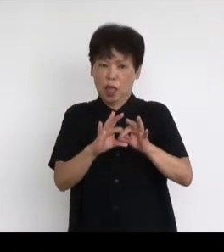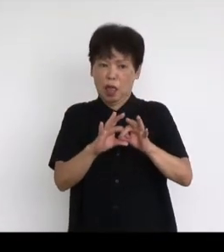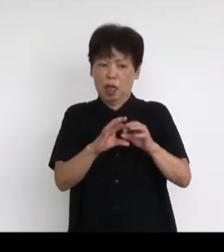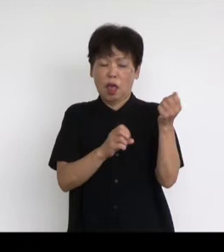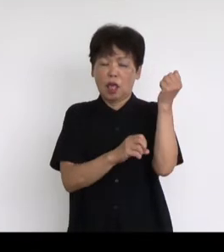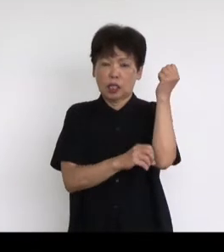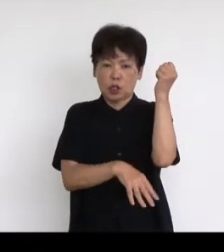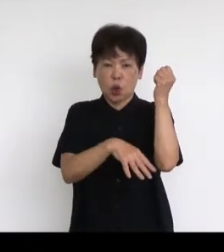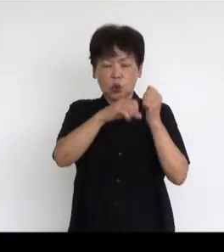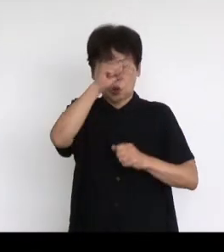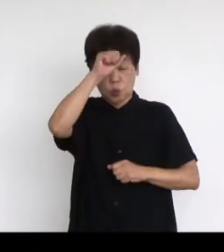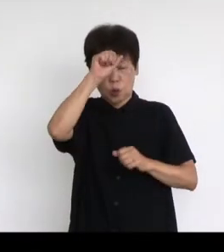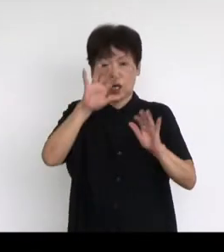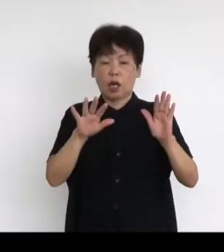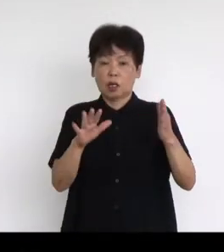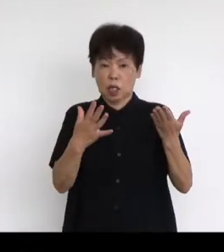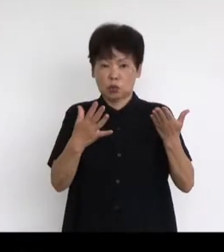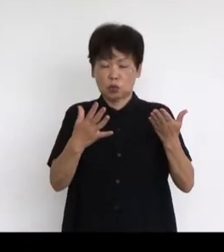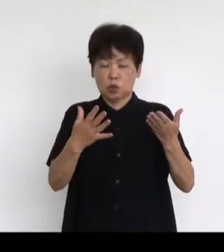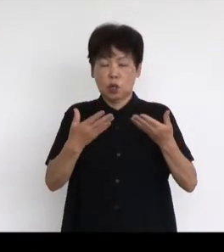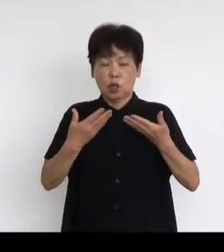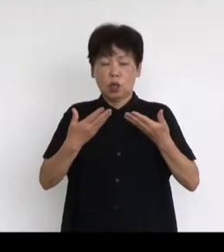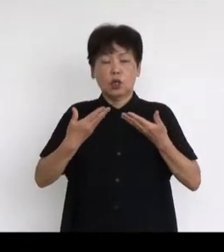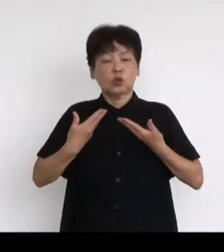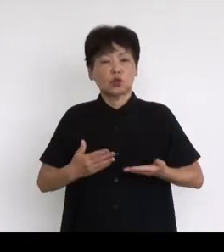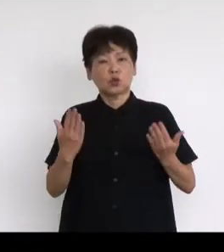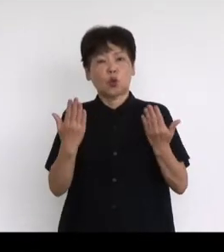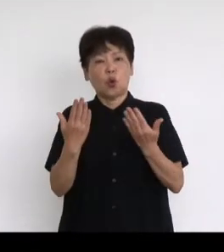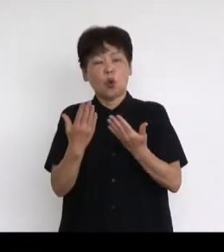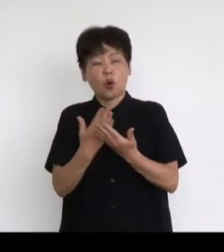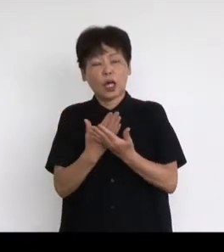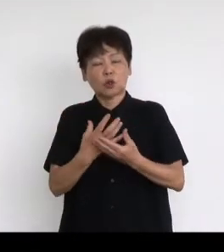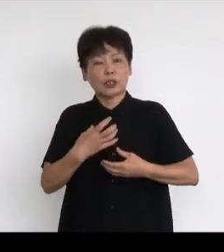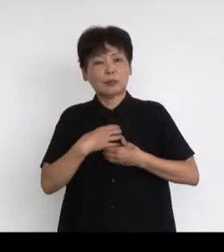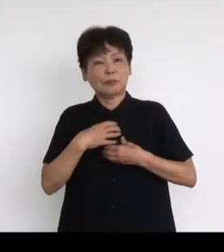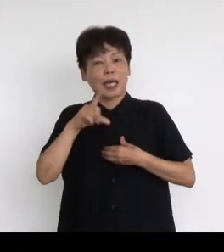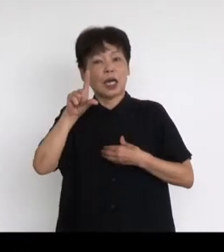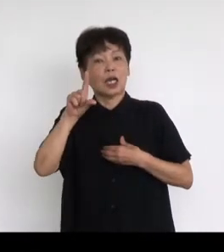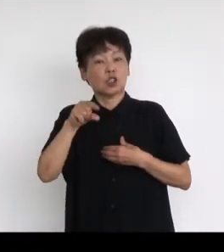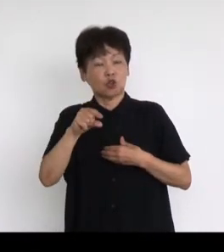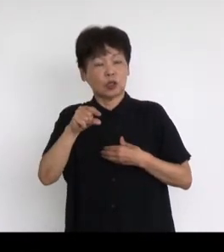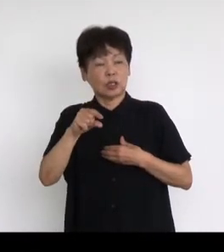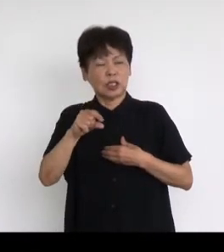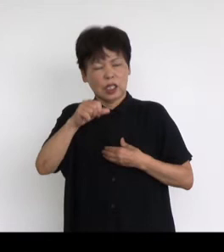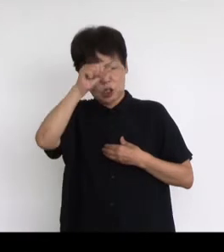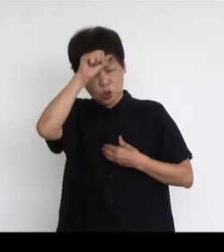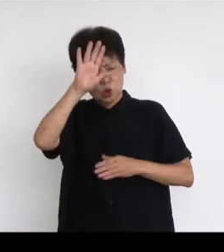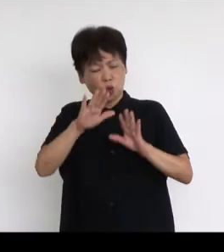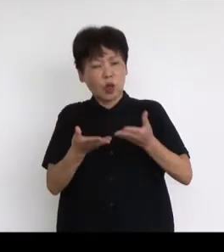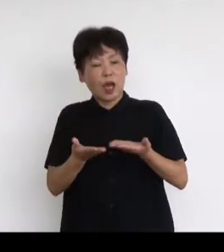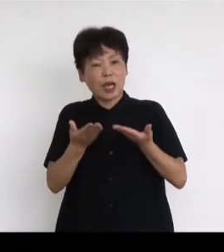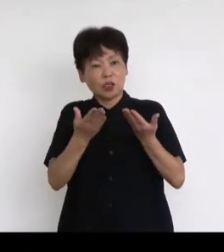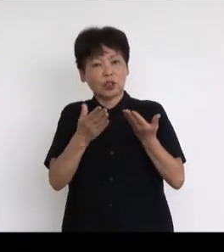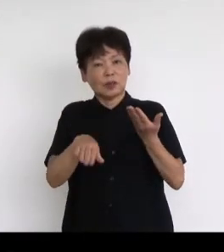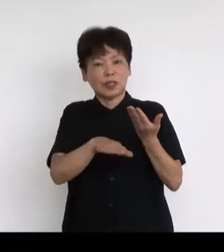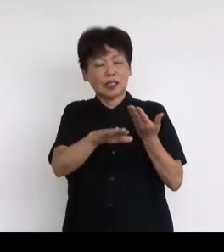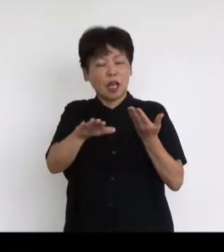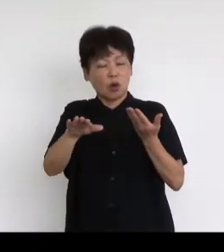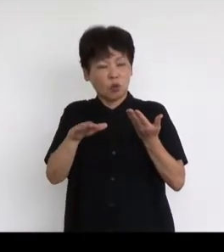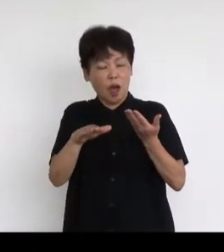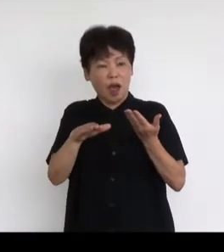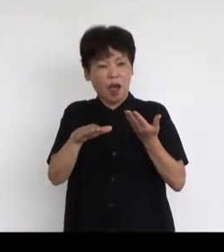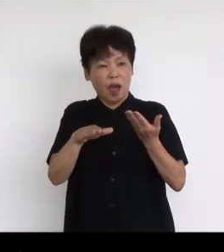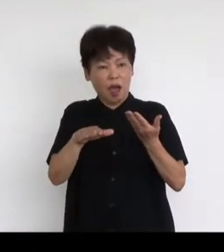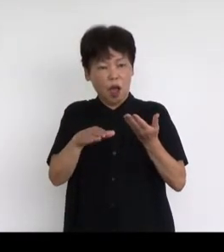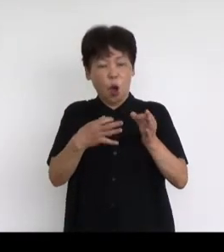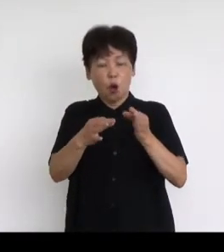なく重症化リスクの低い、比較的症状の軽い方は市販薬での対